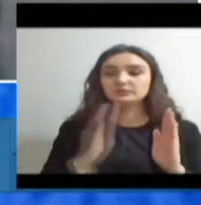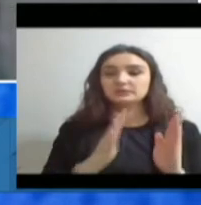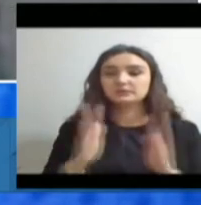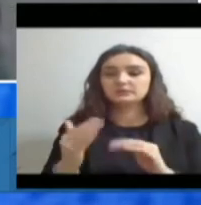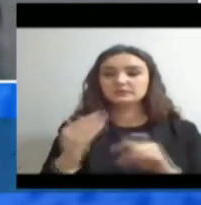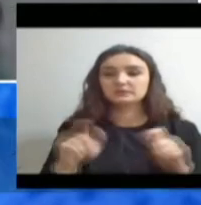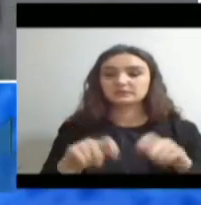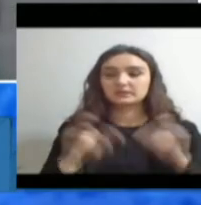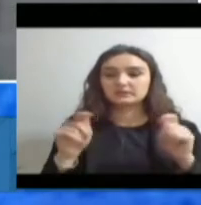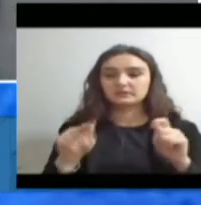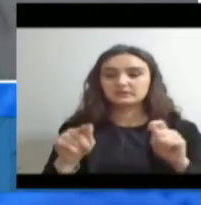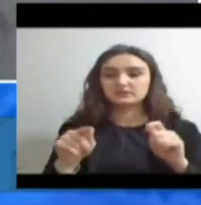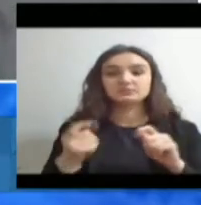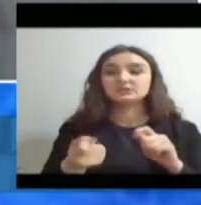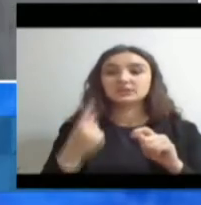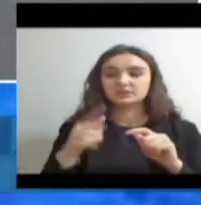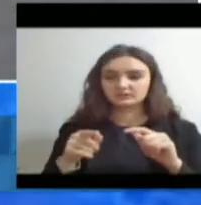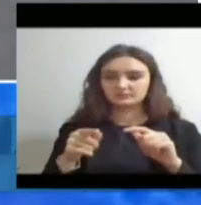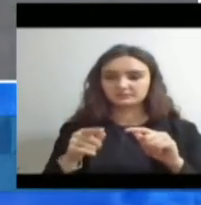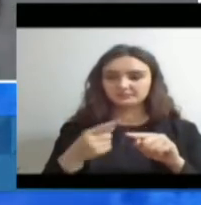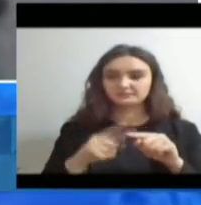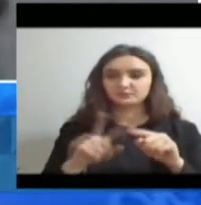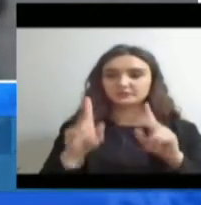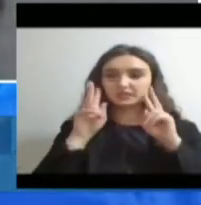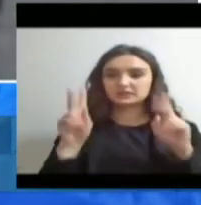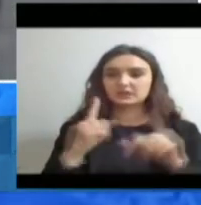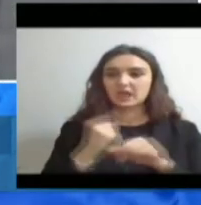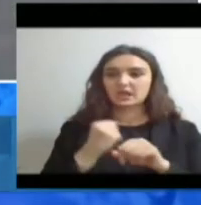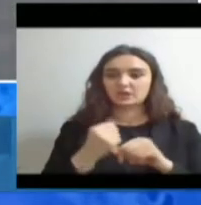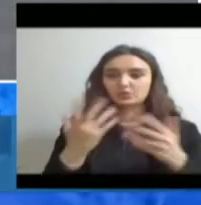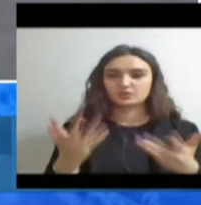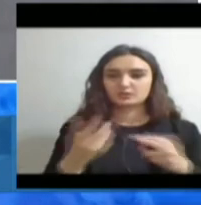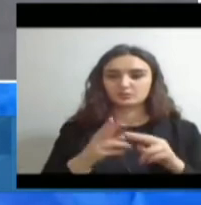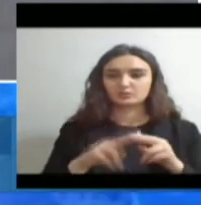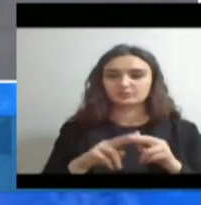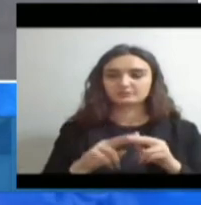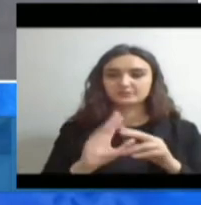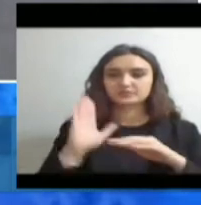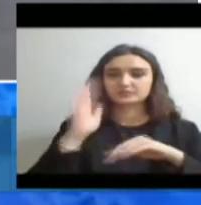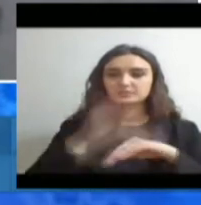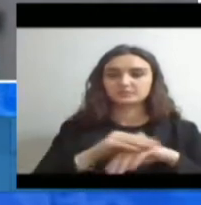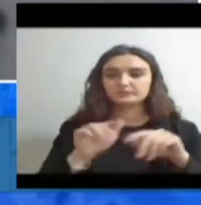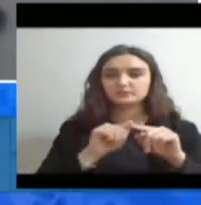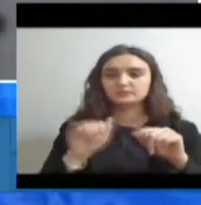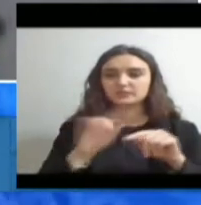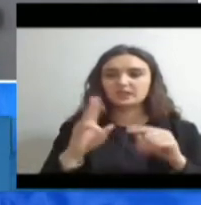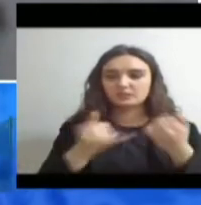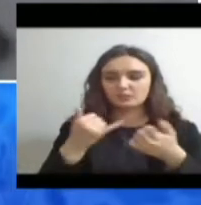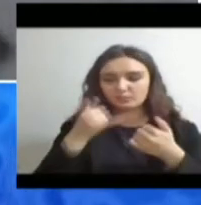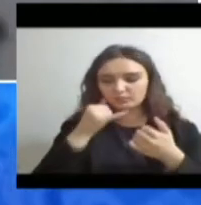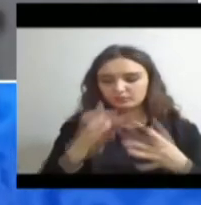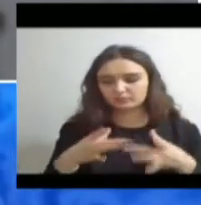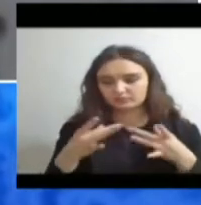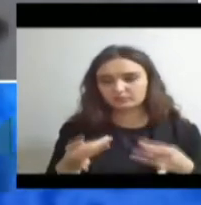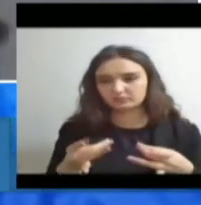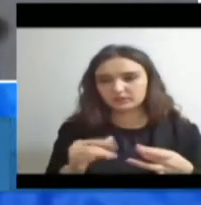დარღვევას იწვევს ხოლმე ის, რომ არ იცის უბრალოდ ბავშვმა რა გააკეთოს მთელი დღის განმავლობაში, ან არის ეკრანთან, ან უკვე